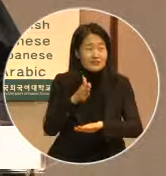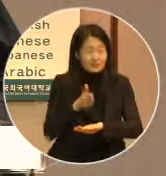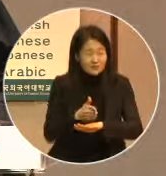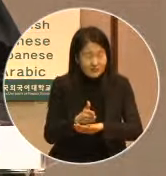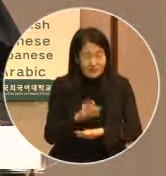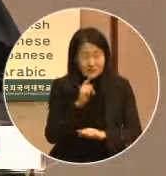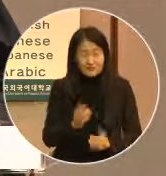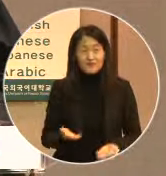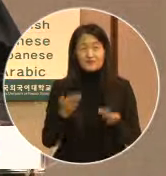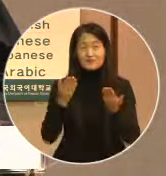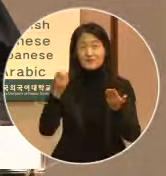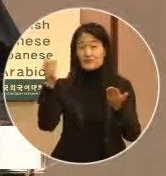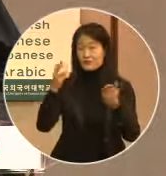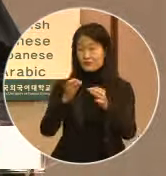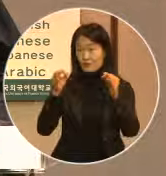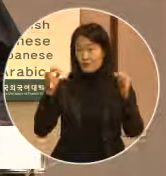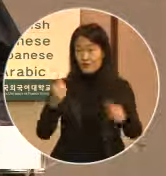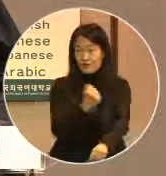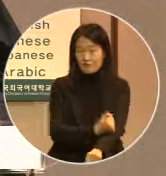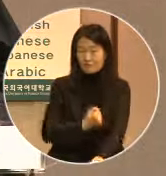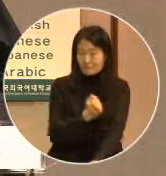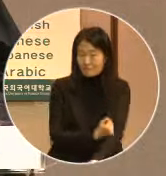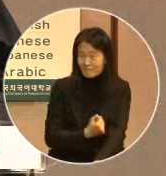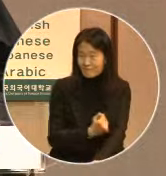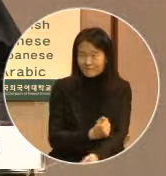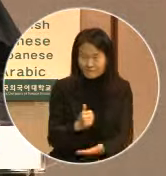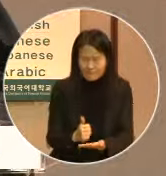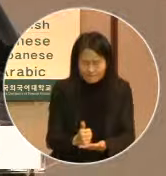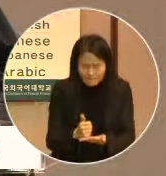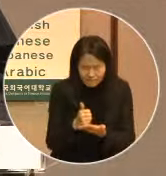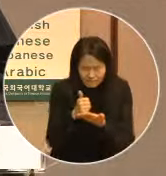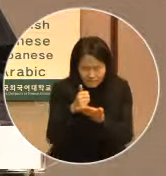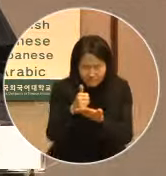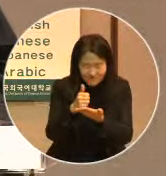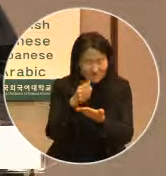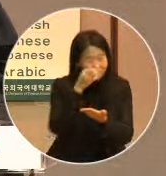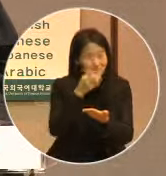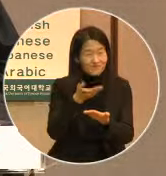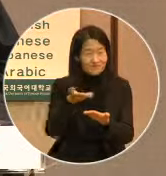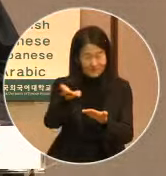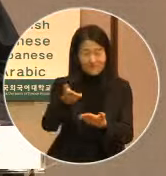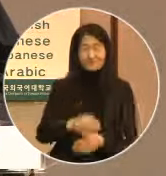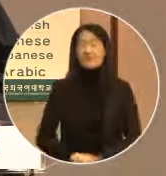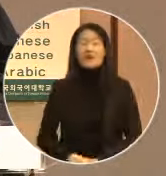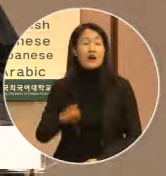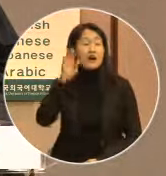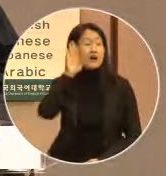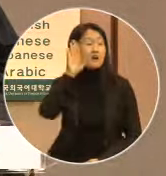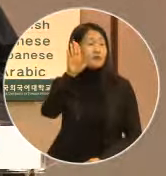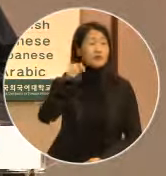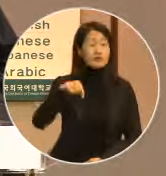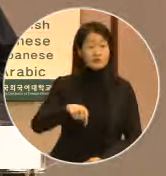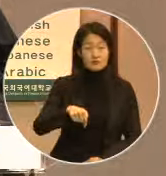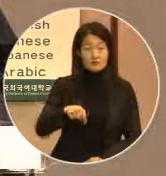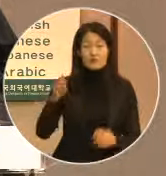드리며 또한 그동안의 노고에 깊은 존경을 표합니다. 앞으로도 우리